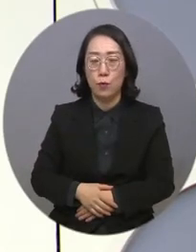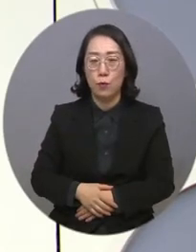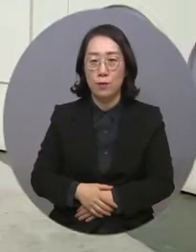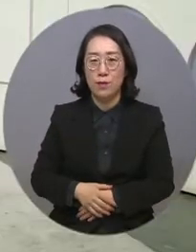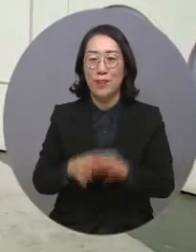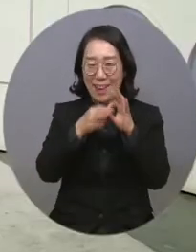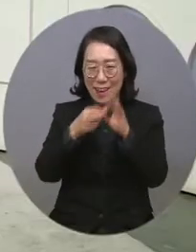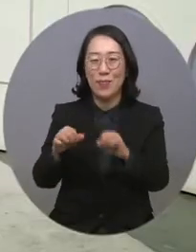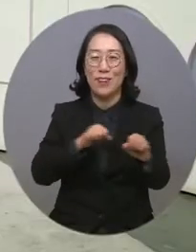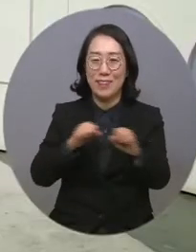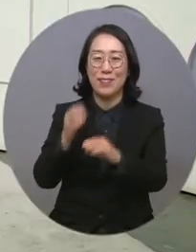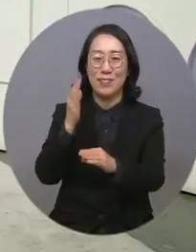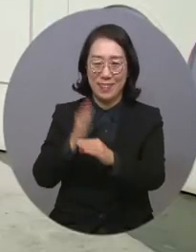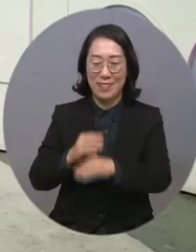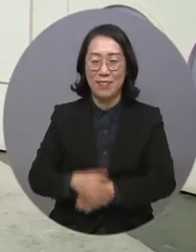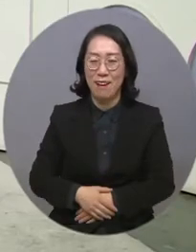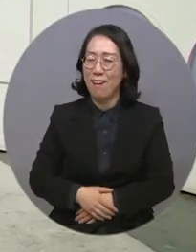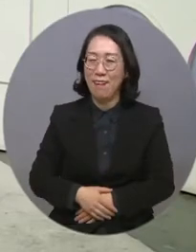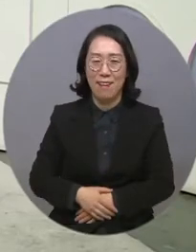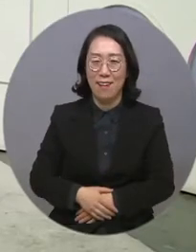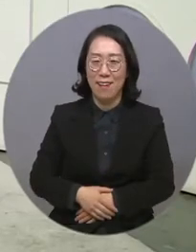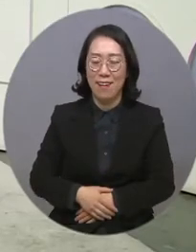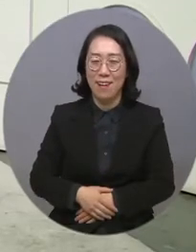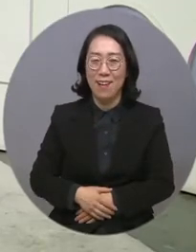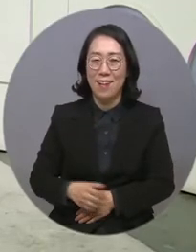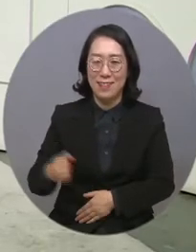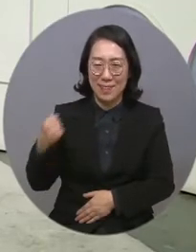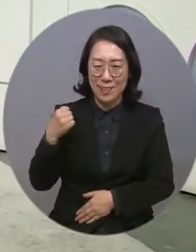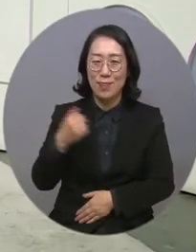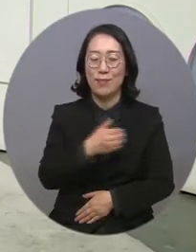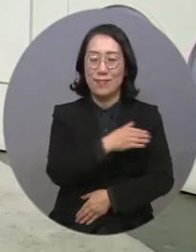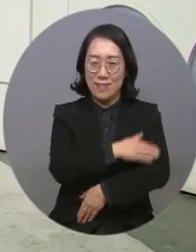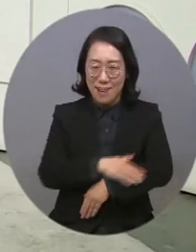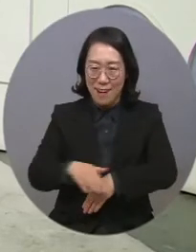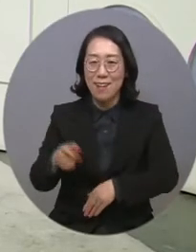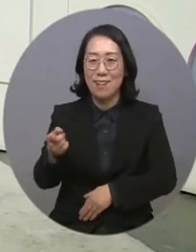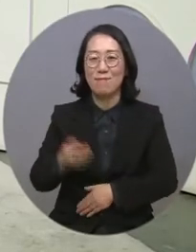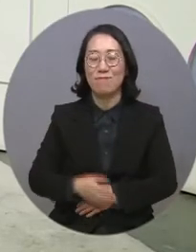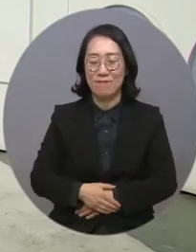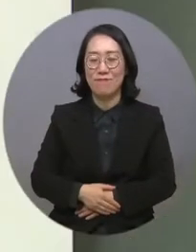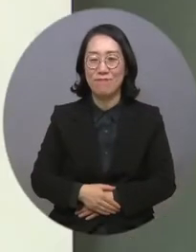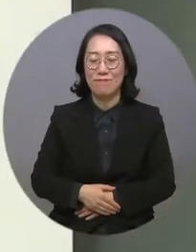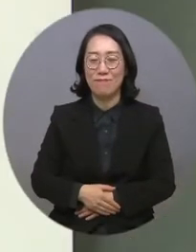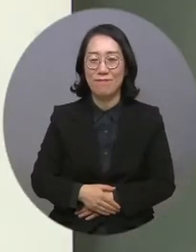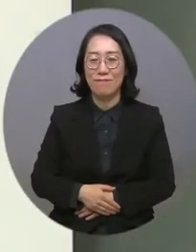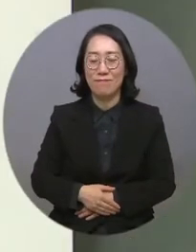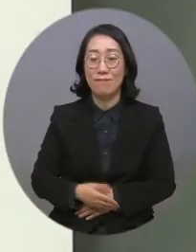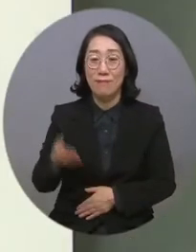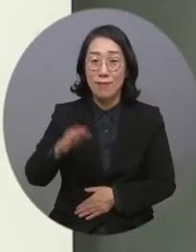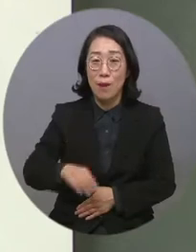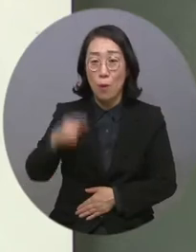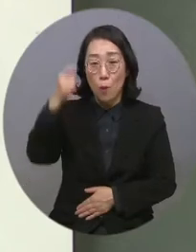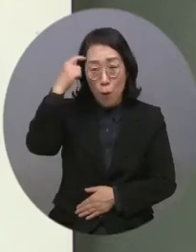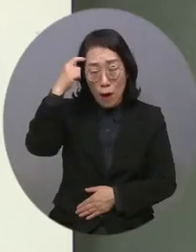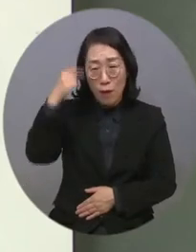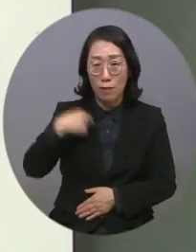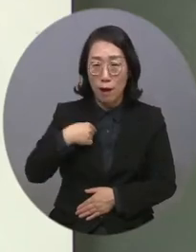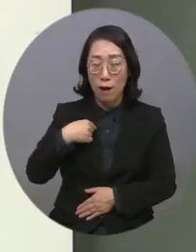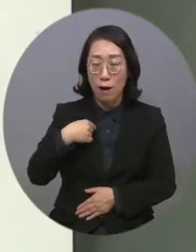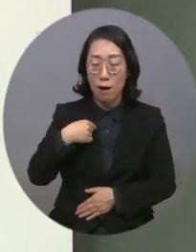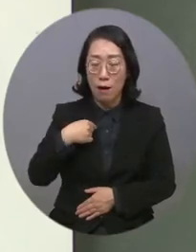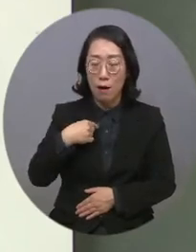오고 있습니다. 재주가 많으신 것 같아요. 뭐, 아마 말씀하시는 거 보면은. 그런데 왜 내가 재주가 많으신